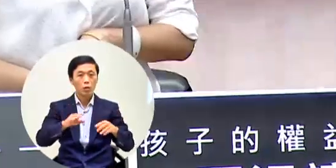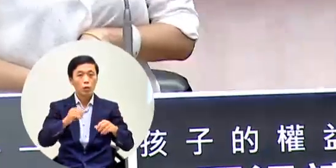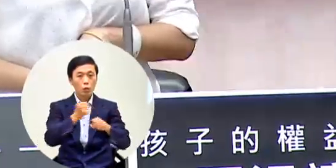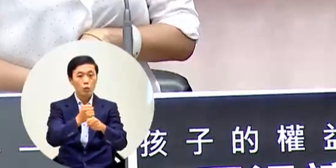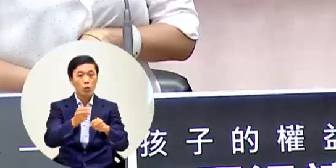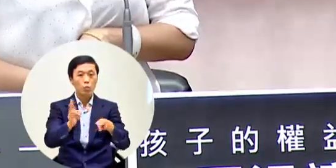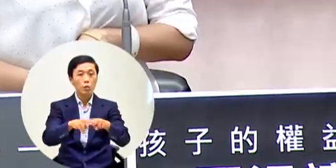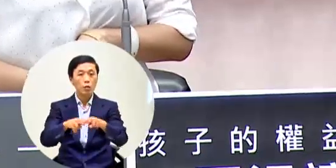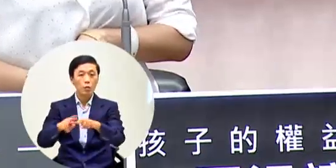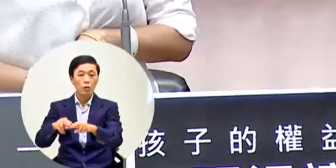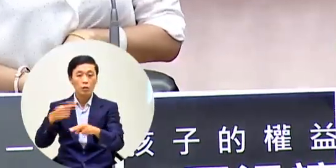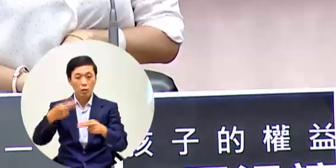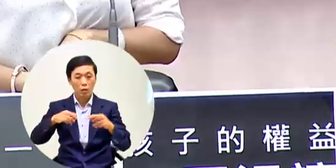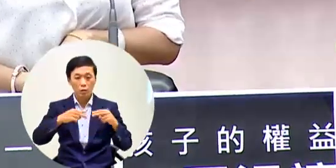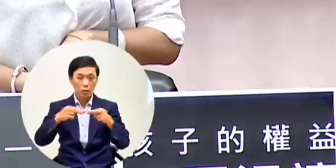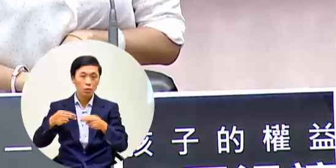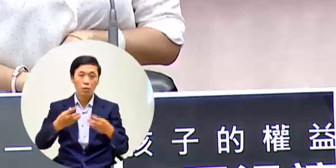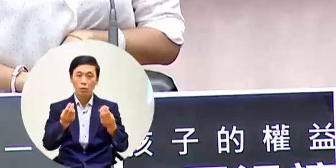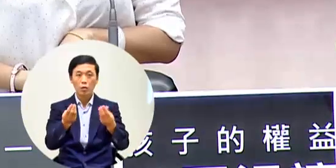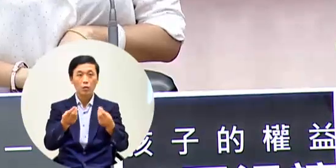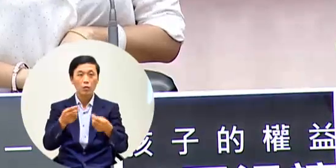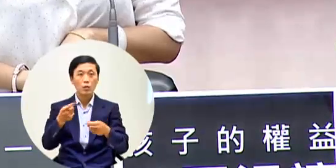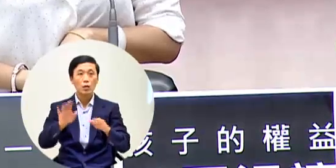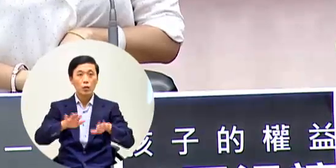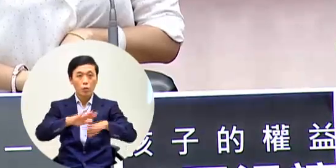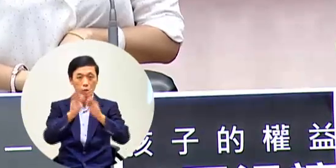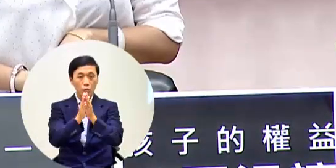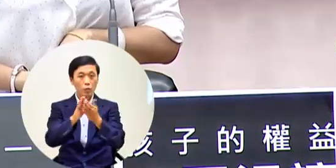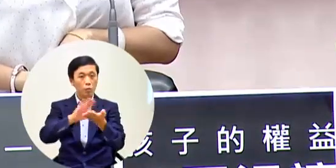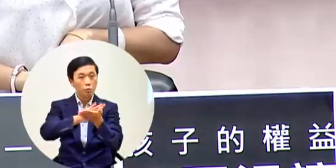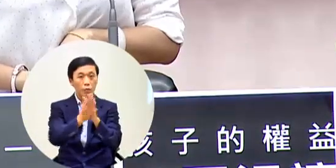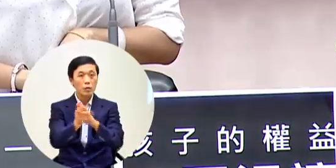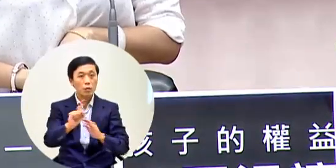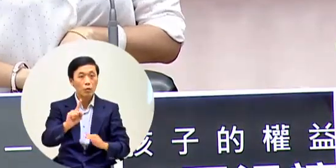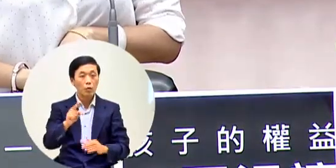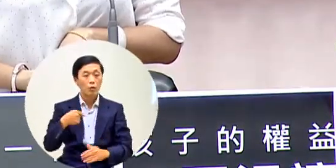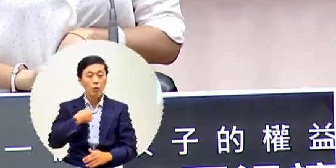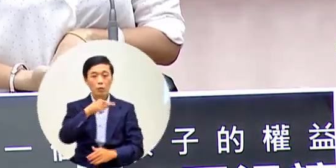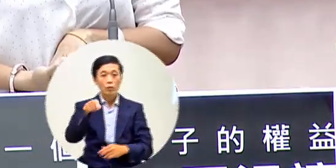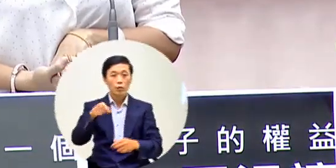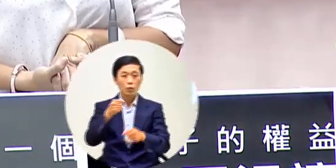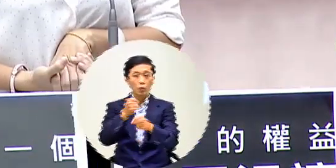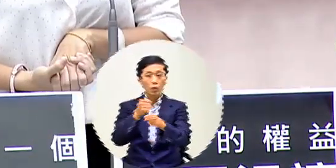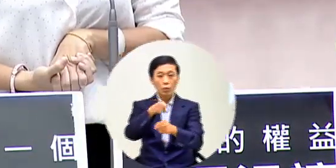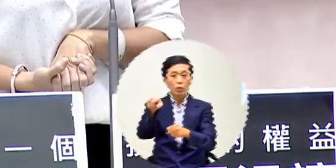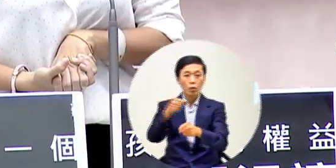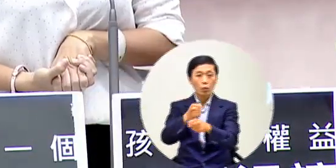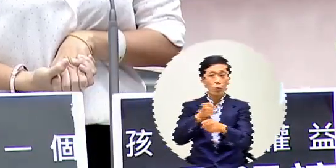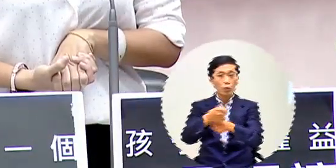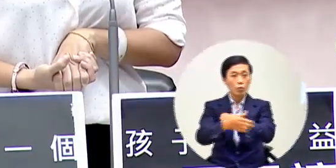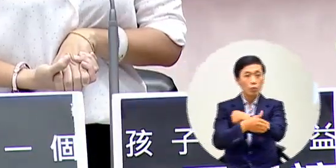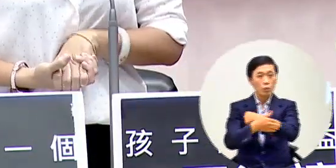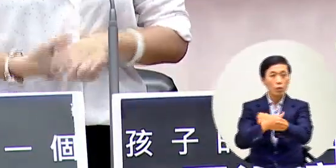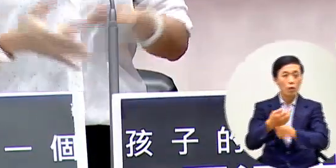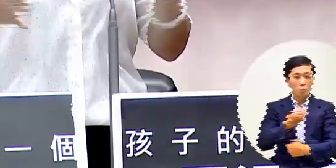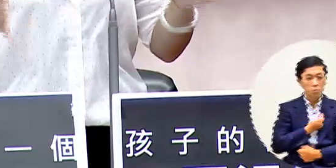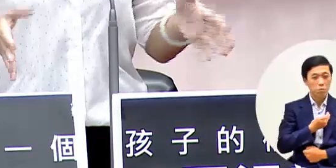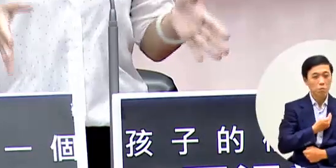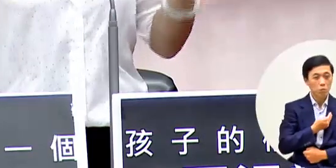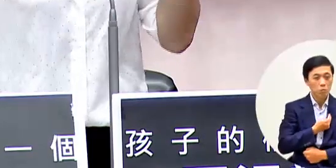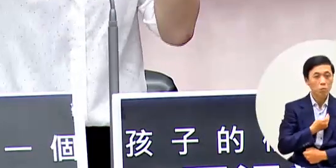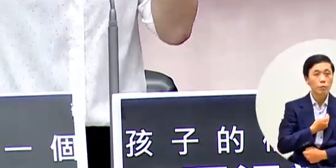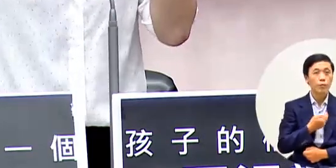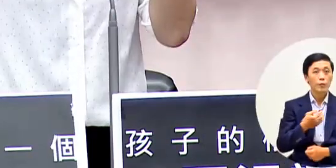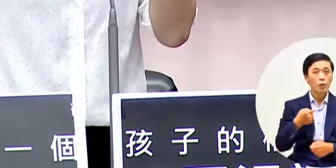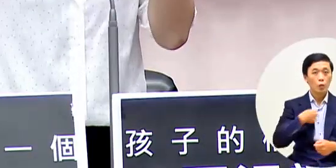讨了，现在完全全部都是变成我们第一线人员委曲求全，甚至是我